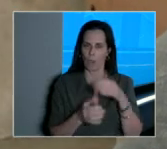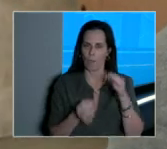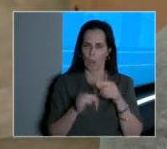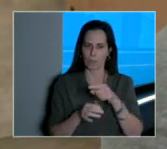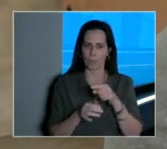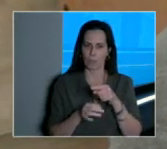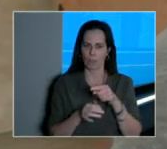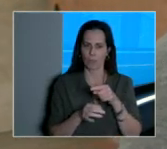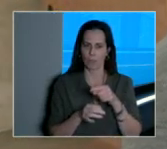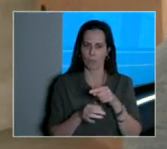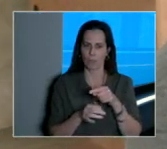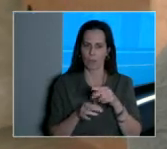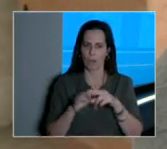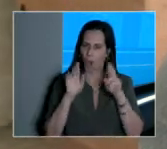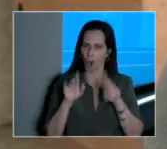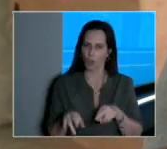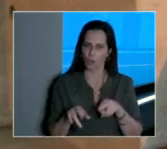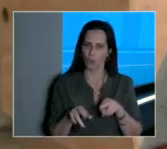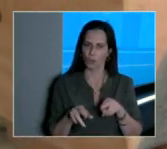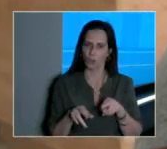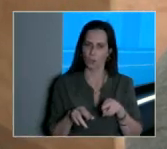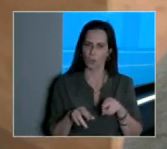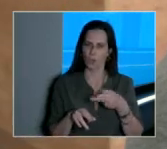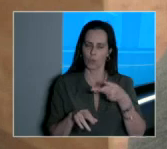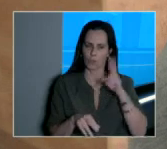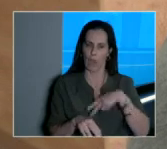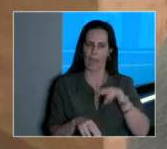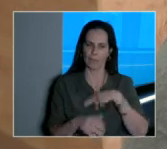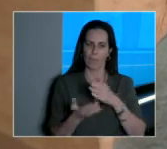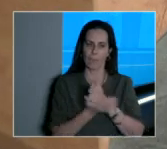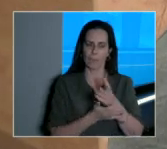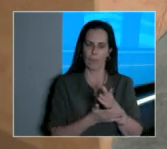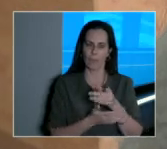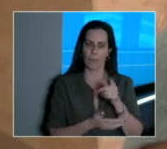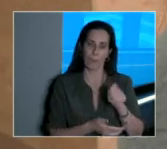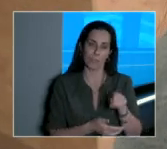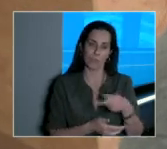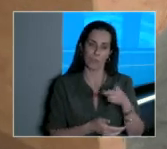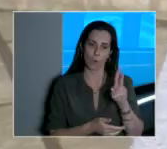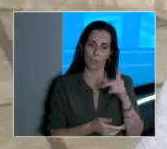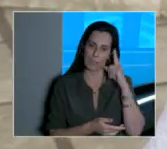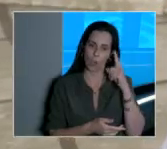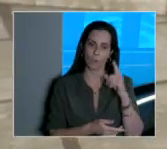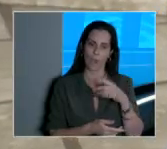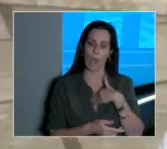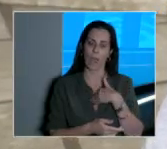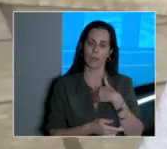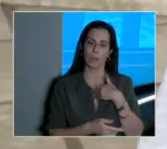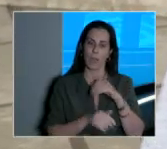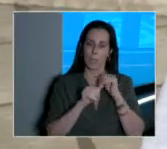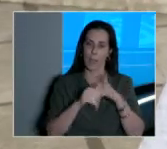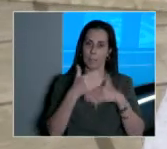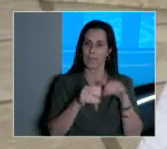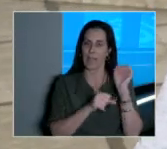היא כביכול הרשות שהיותר אחראית ואמינה מאשר הכנסת, שזה יותר עניין של דעות. הייתי מצביע בעד